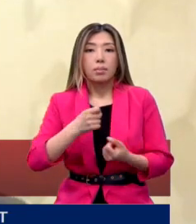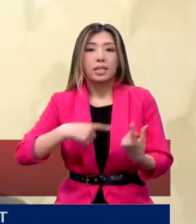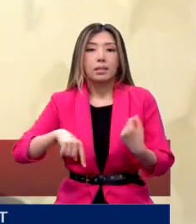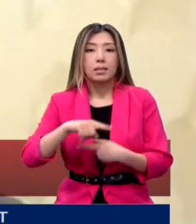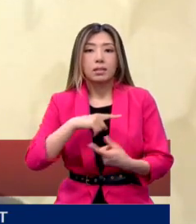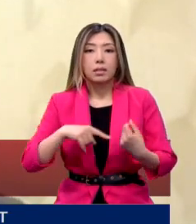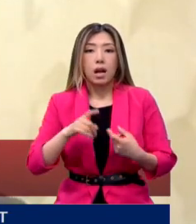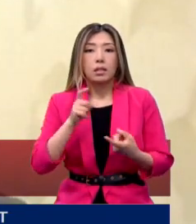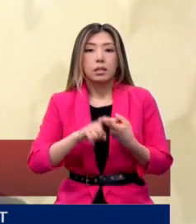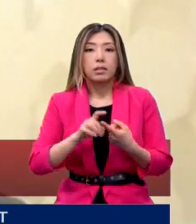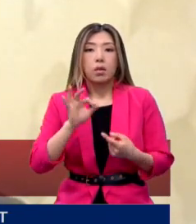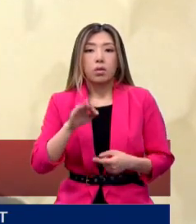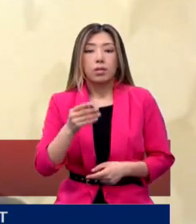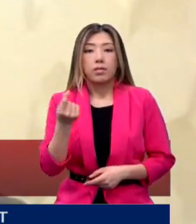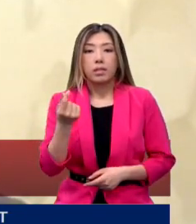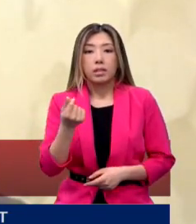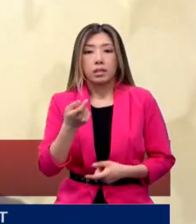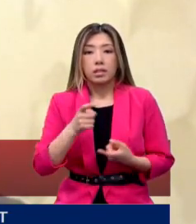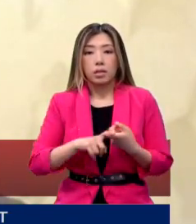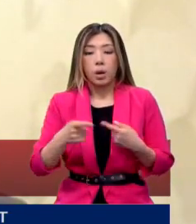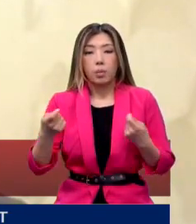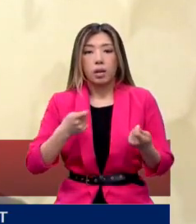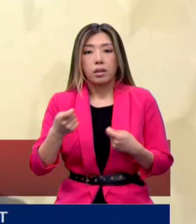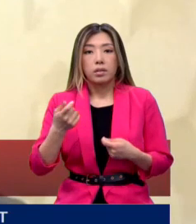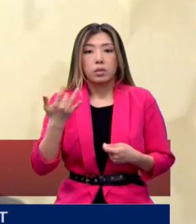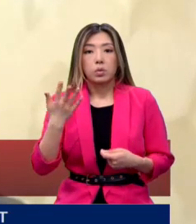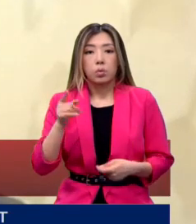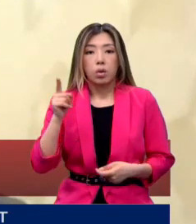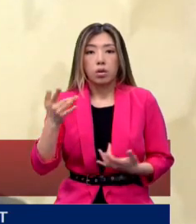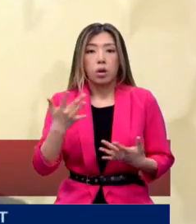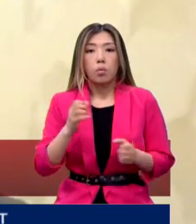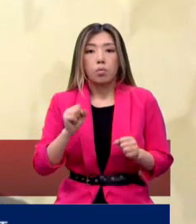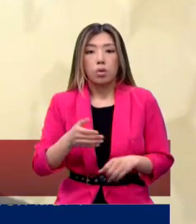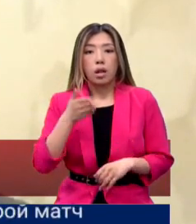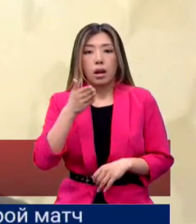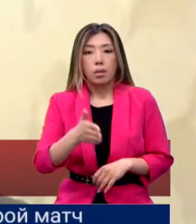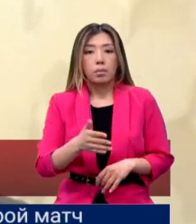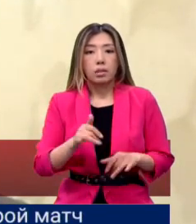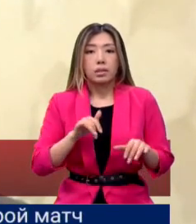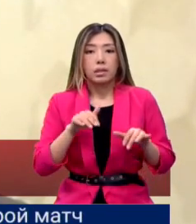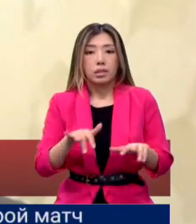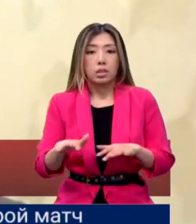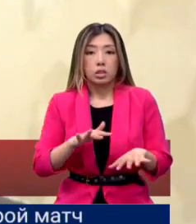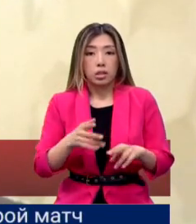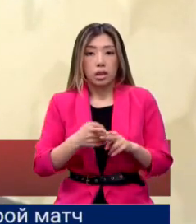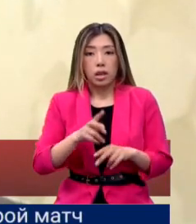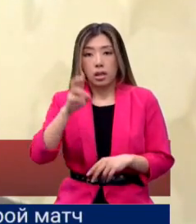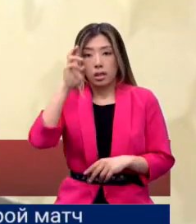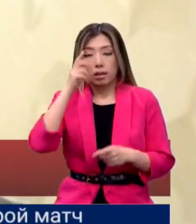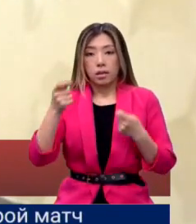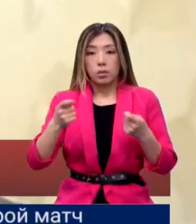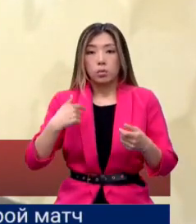большей степени, это зависит от финансово-экономического блока правительства, то, на какие шаги они пойдут. И здесь мы полностью поддерживаем решение главы государства